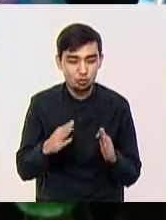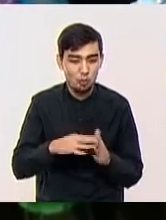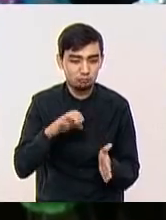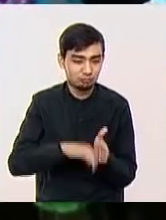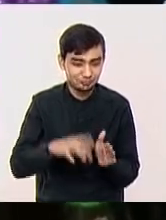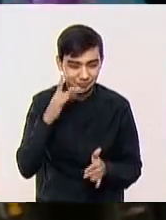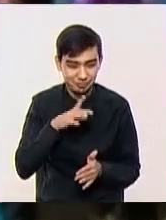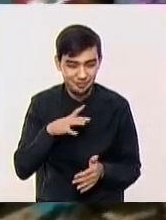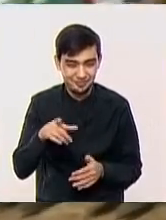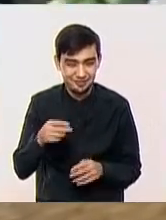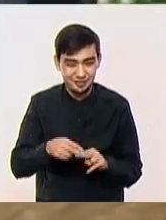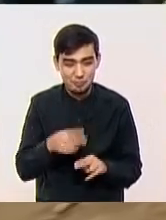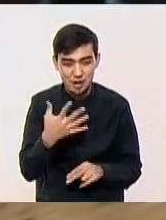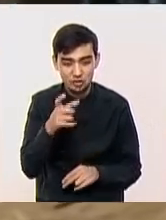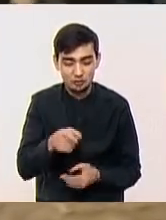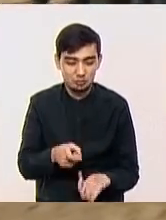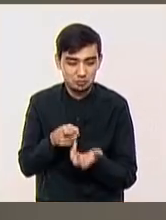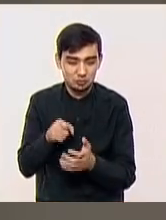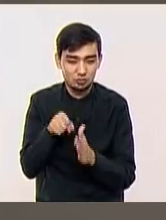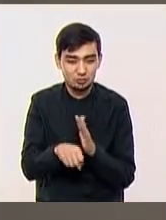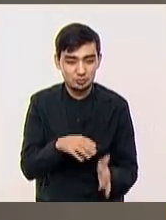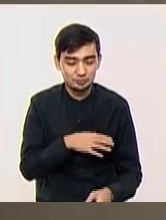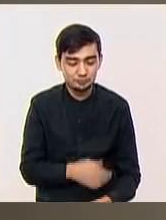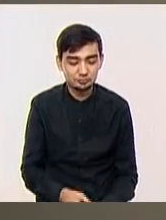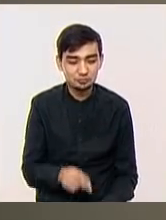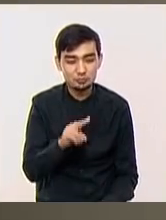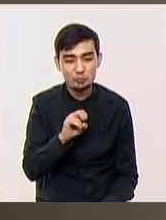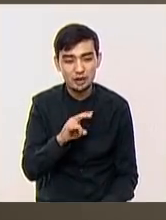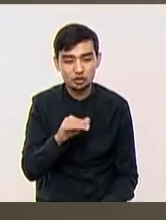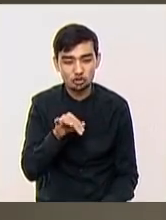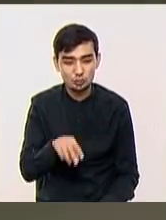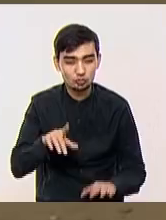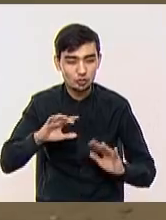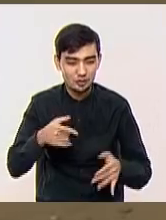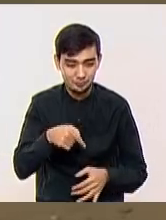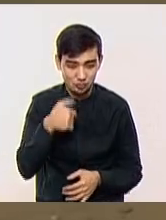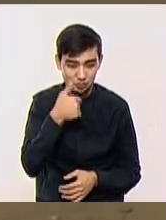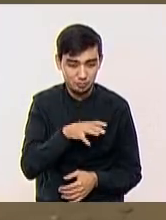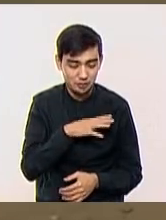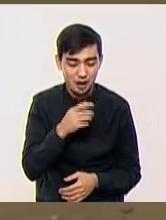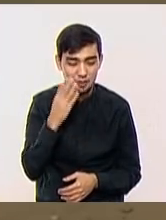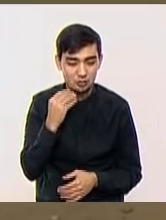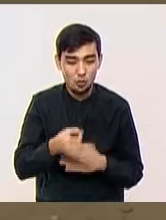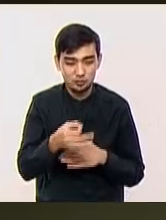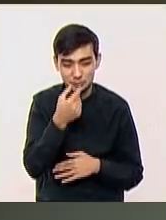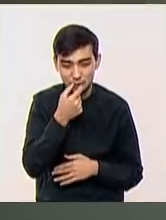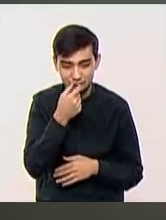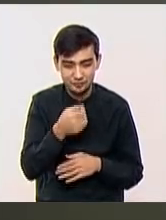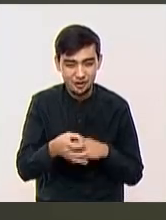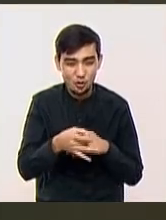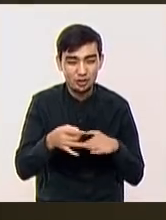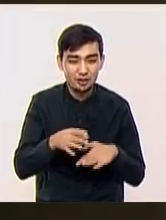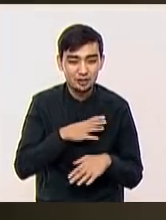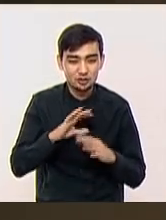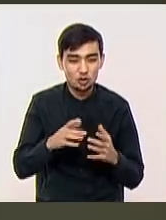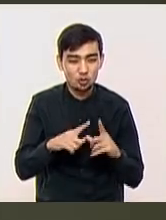талап етіп барған 5 бірдей адамға оқ атқан болатын. Пенжім оқиғасы да бұл болды. Алматы облысы Панфилов ауданына қарасты Пенжім ауылындағы